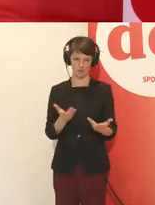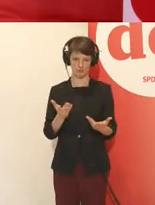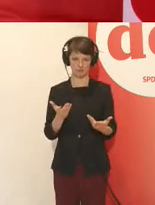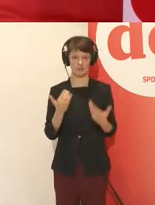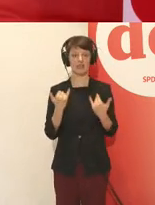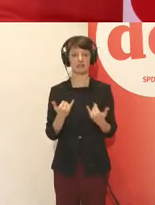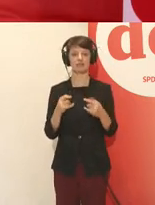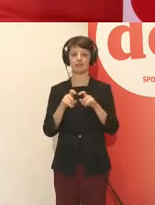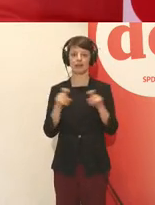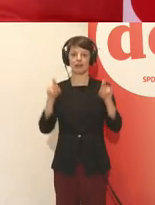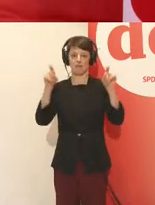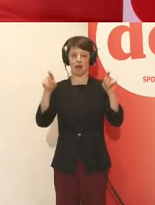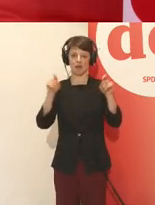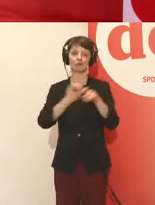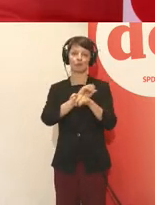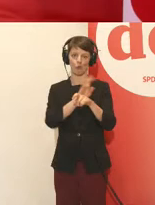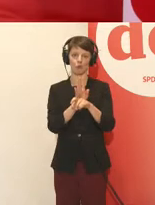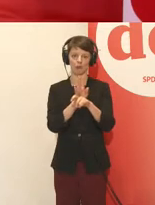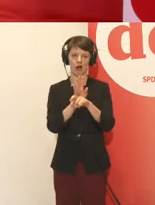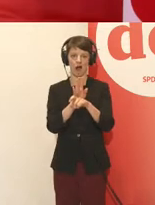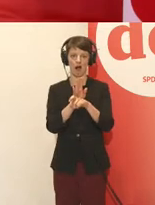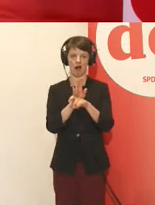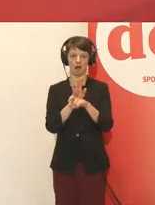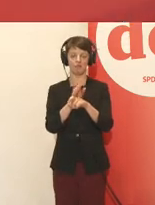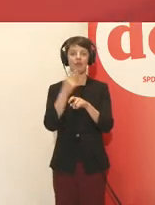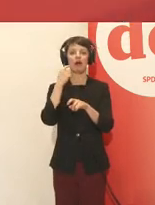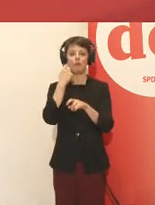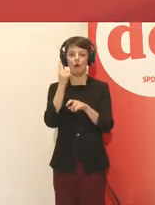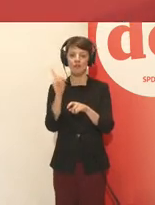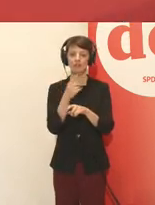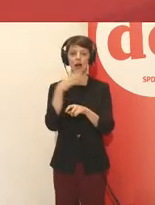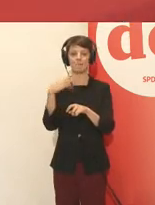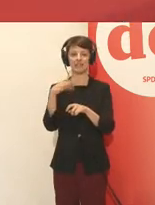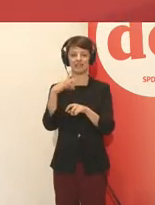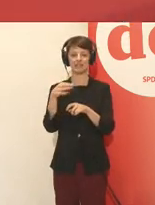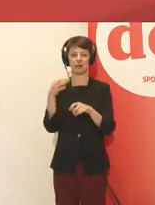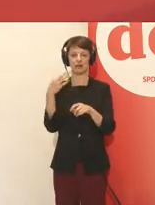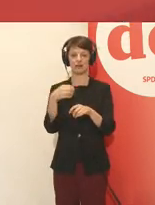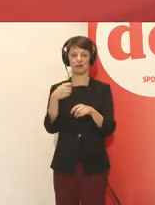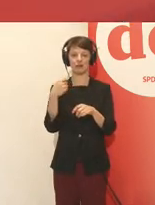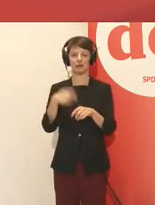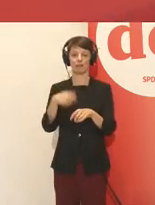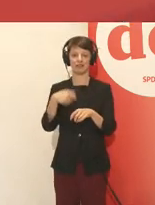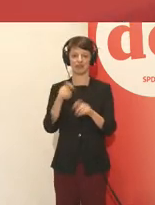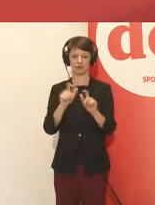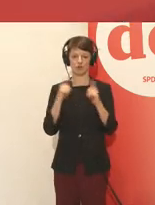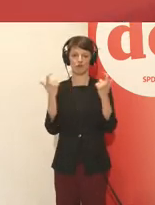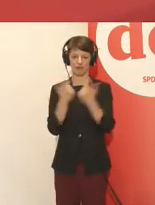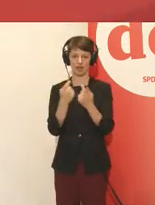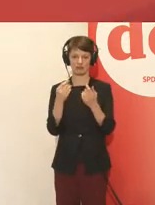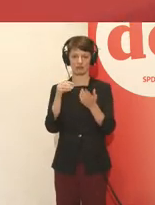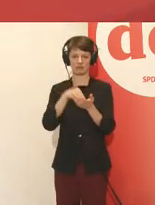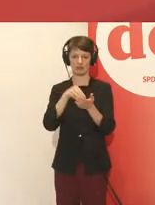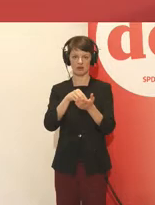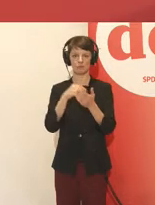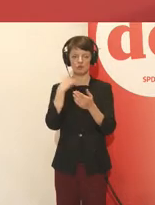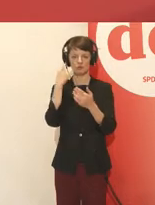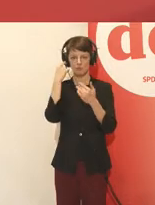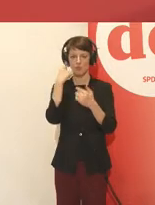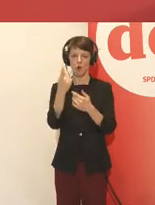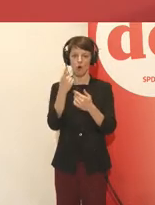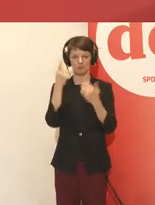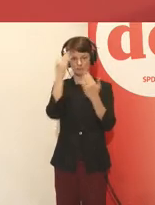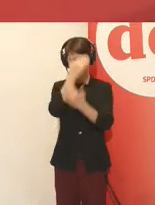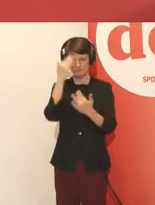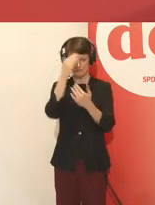unter dem stern corona wir werden morgen wieder eine ministerpräsidentenkonferenz haben wir werden uns auseinandersetzen müssen mit steigenden